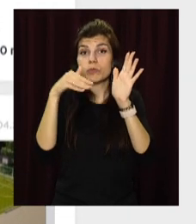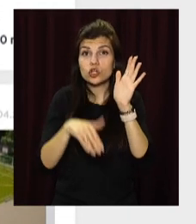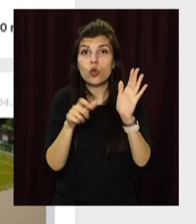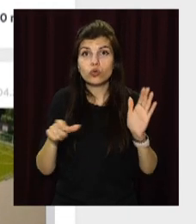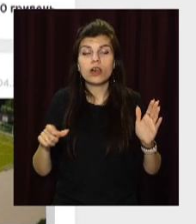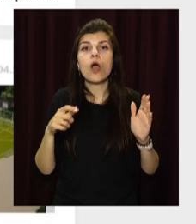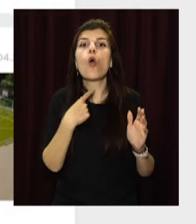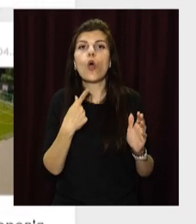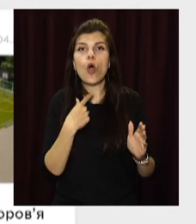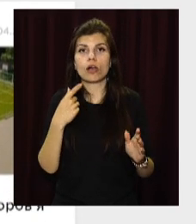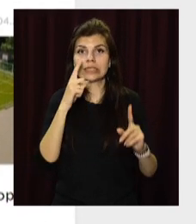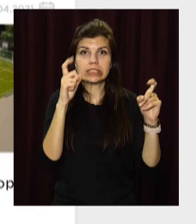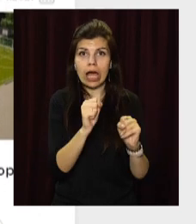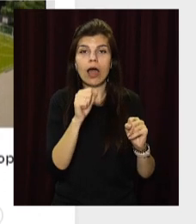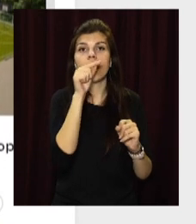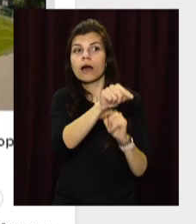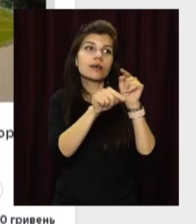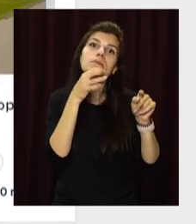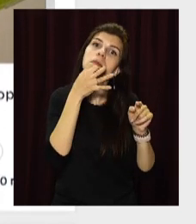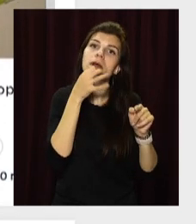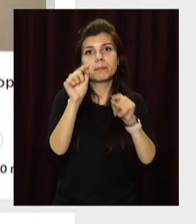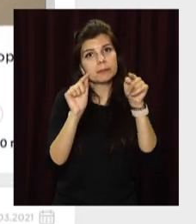людей віддали свої голоси на користь тієї чи